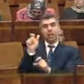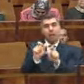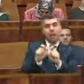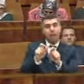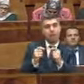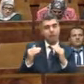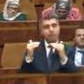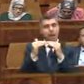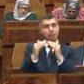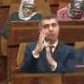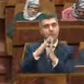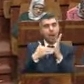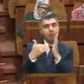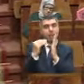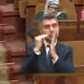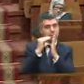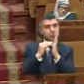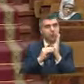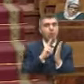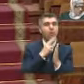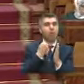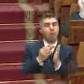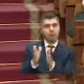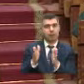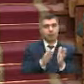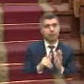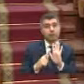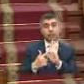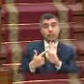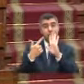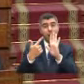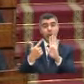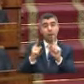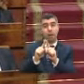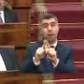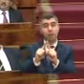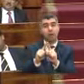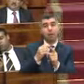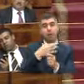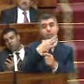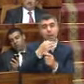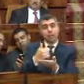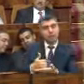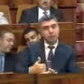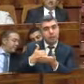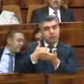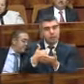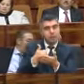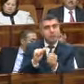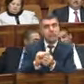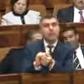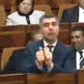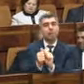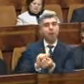الهدف الذي سطرناه في البرنامج الحكومي. سابعا، مواصلة العناية بالشباب والولوج للرياضة، ولا سيما عبر تسريع تفعيل